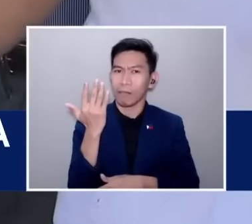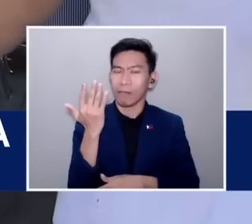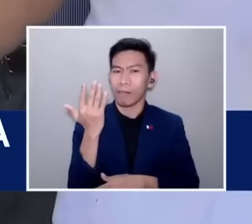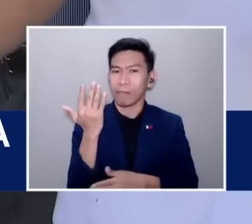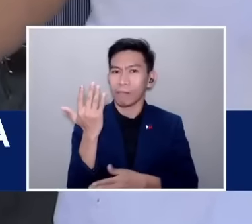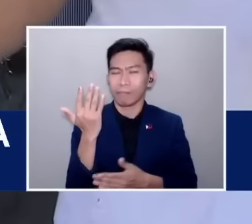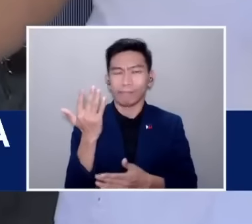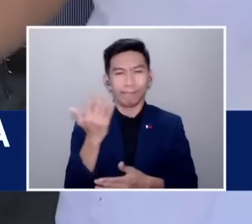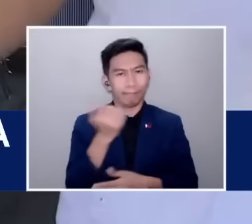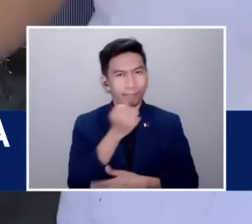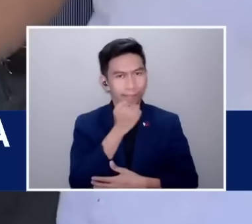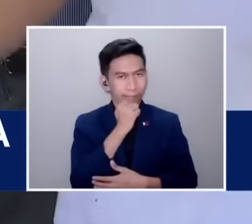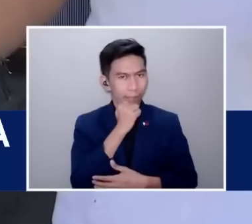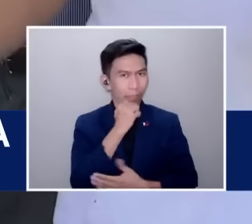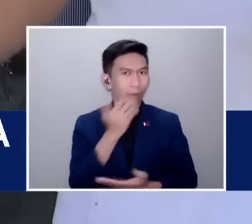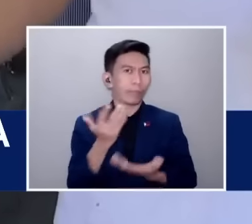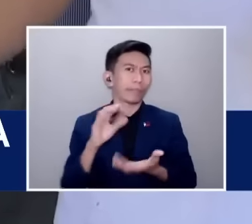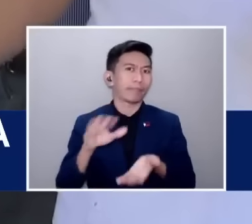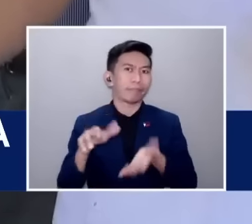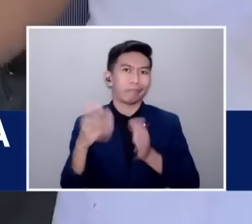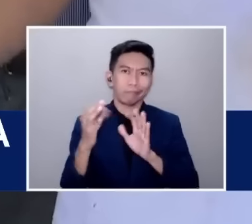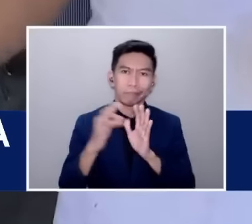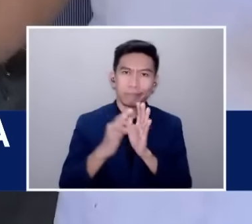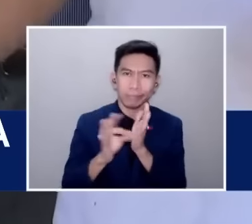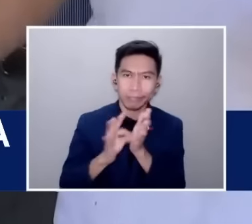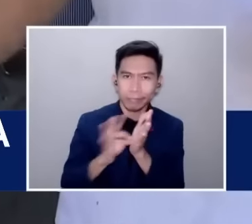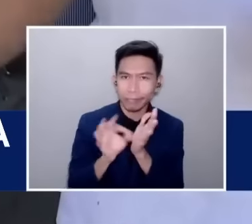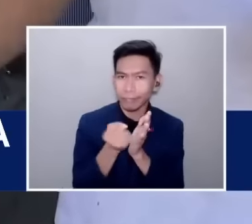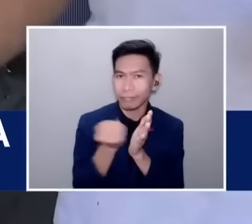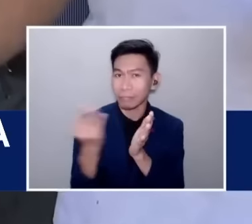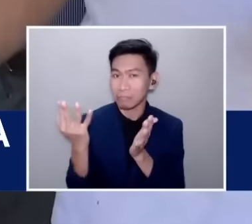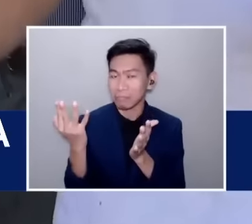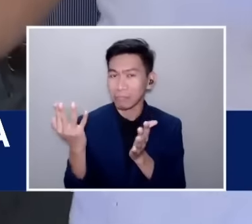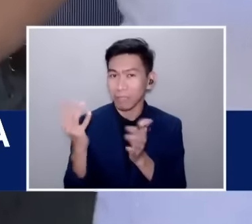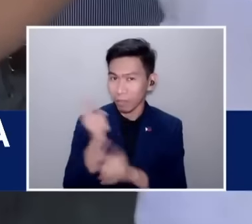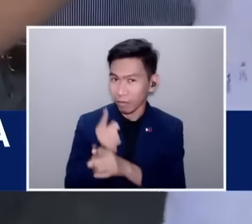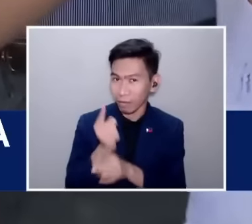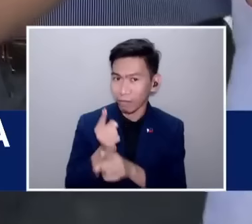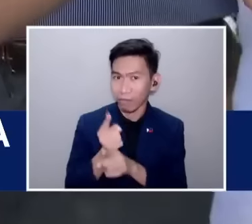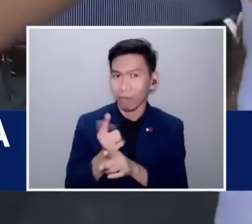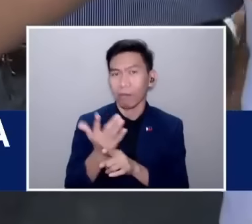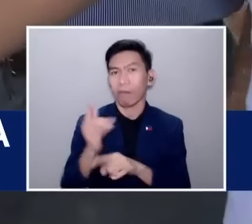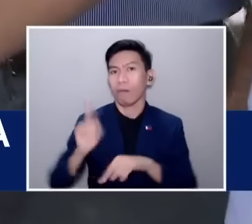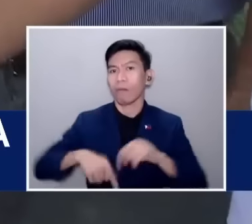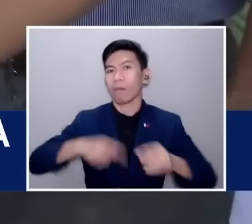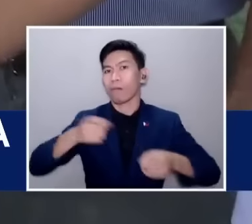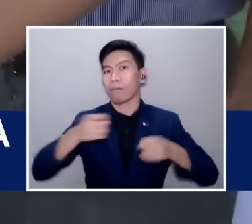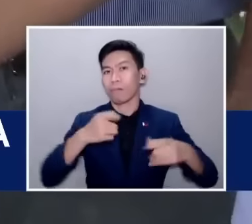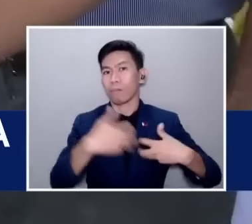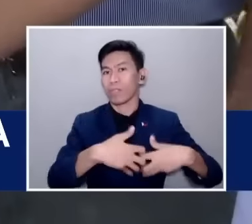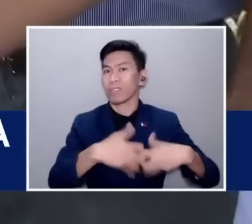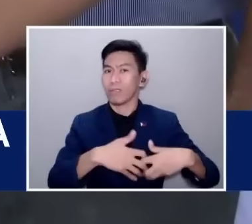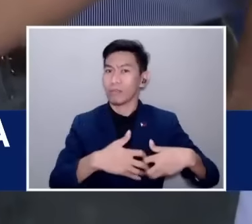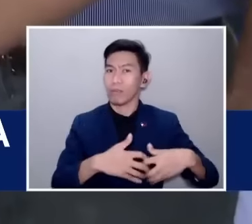baka mamaya magkaloko-loko bilang yan, di ba? You have no control over the machine.